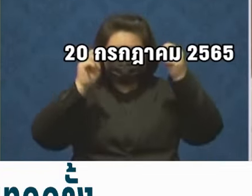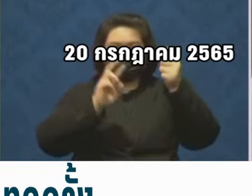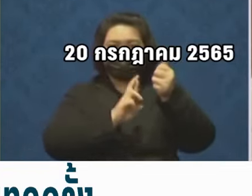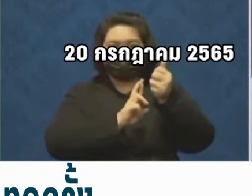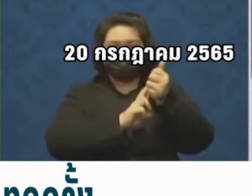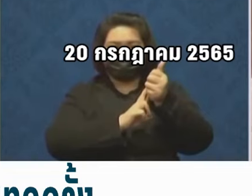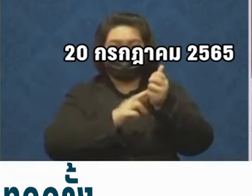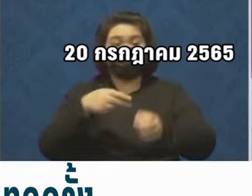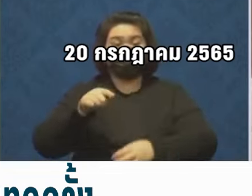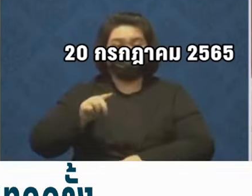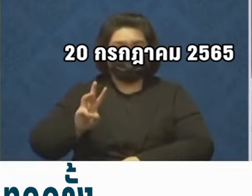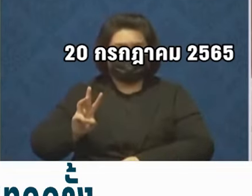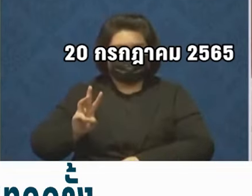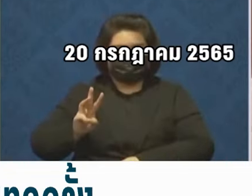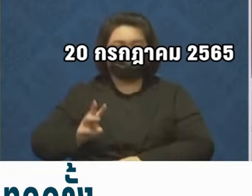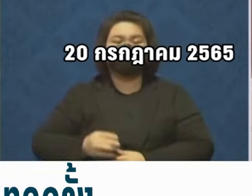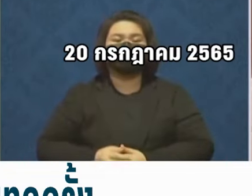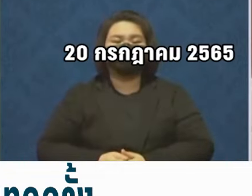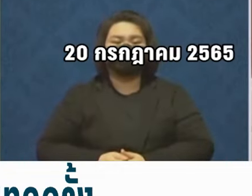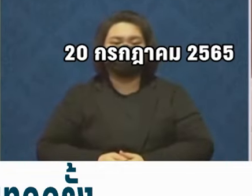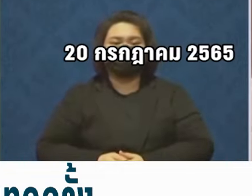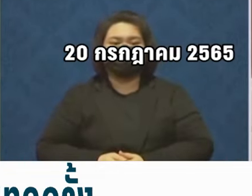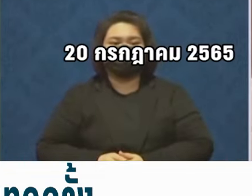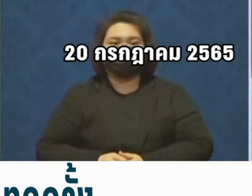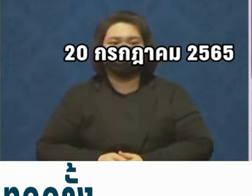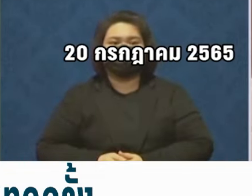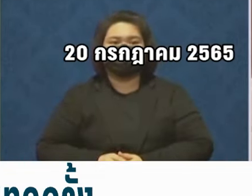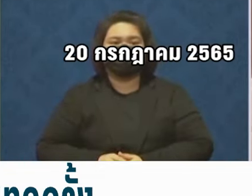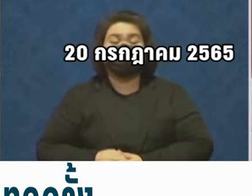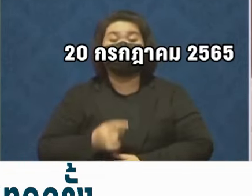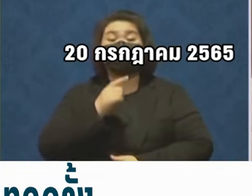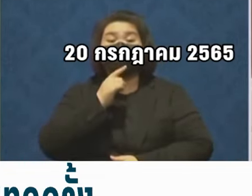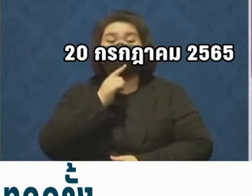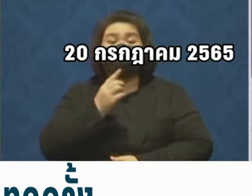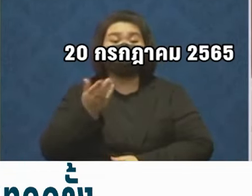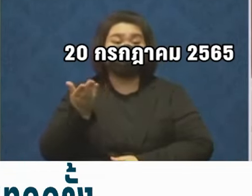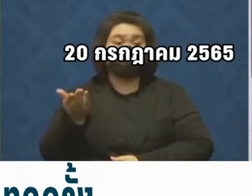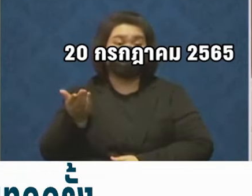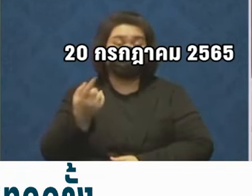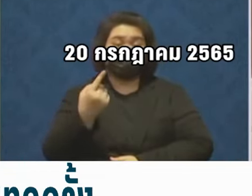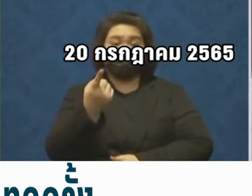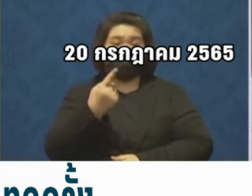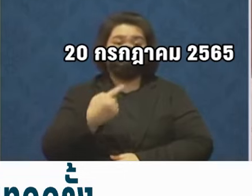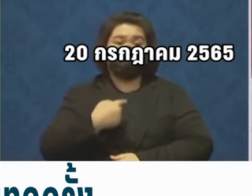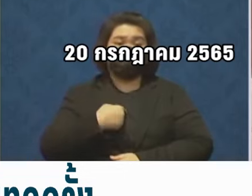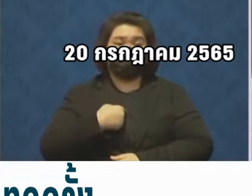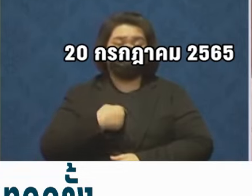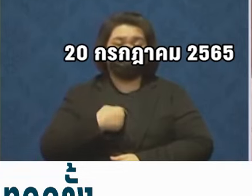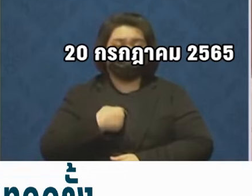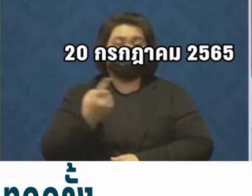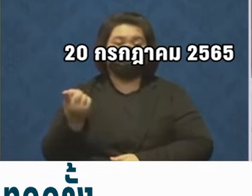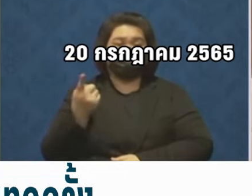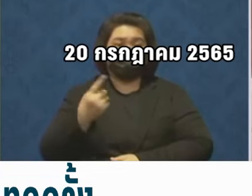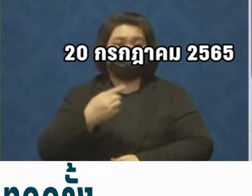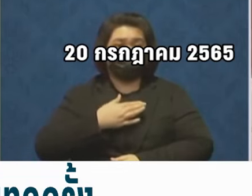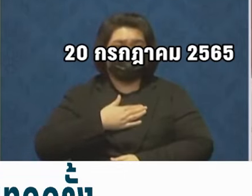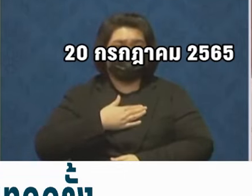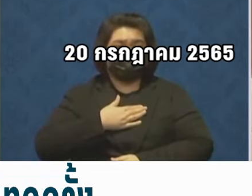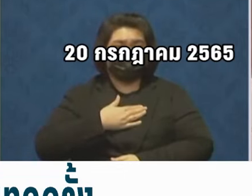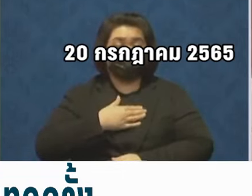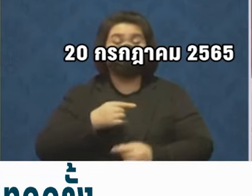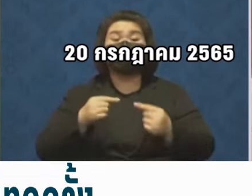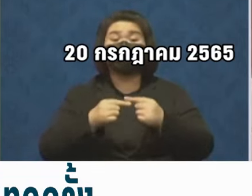ใช่มั้ยคุณสามารถก็บอกนะครับว่าไม่มีอะไรที่ผิดข้อบังคับถ้าพลเอกประวิตรขาดเกิน 3ครั้งโดยไม่ลานะก็หลุดจากการ